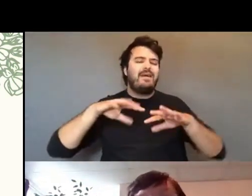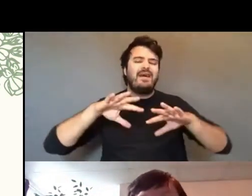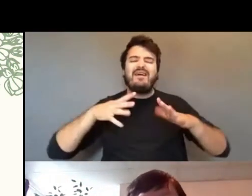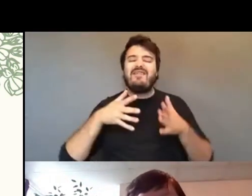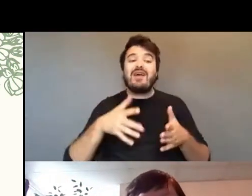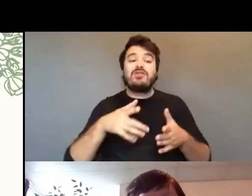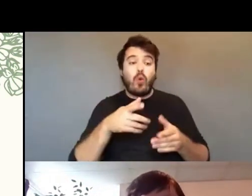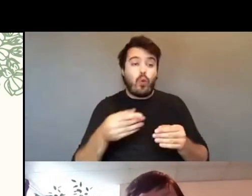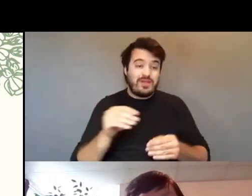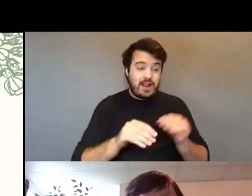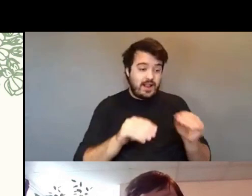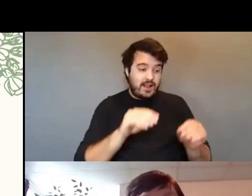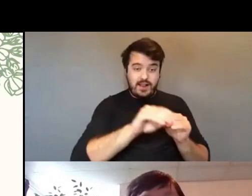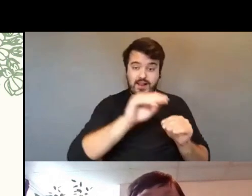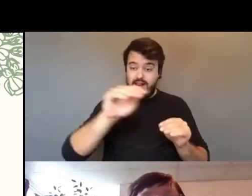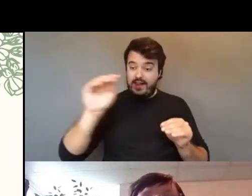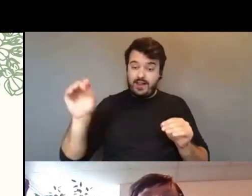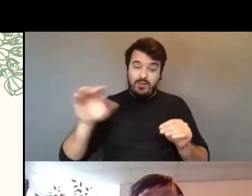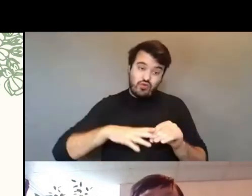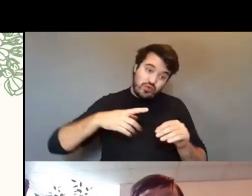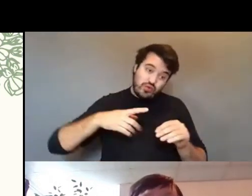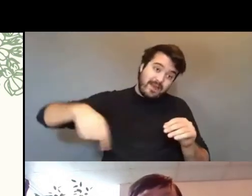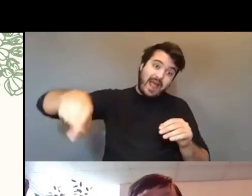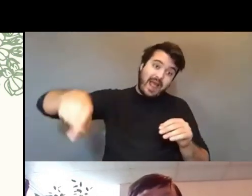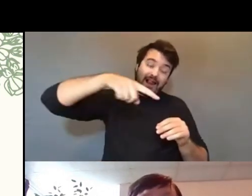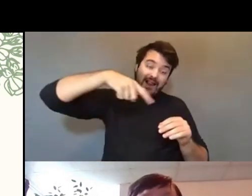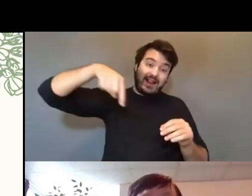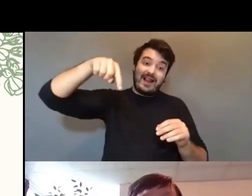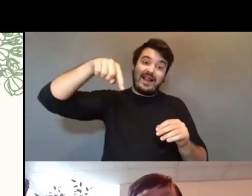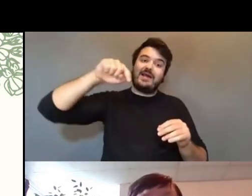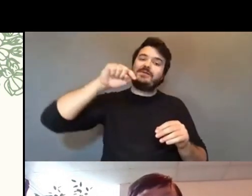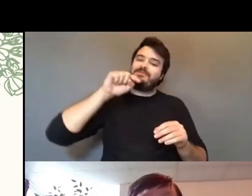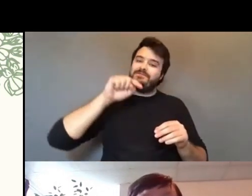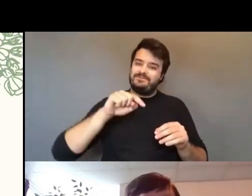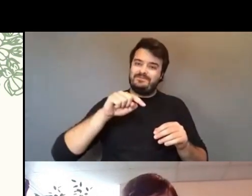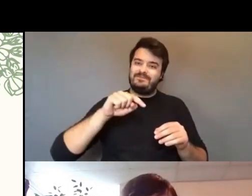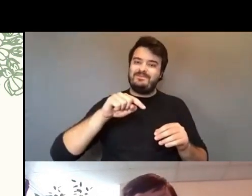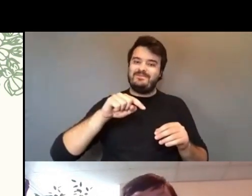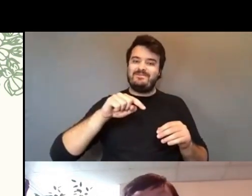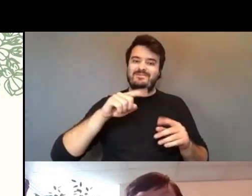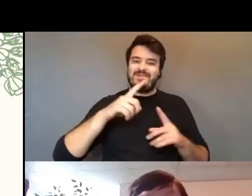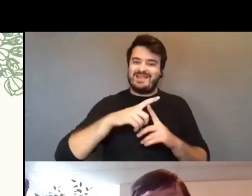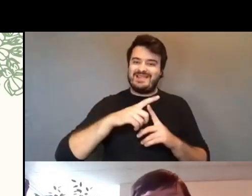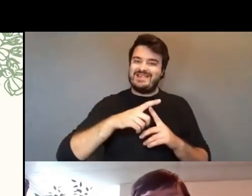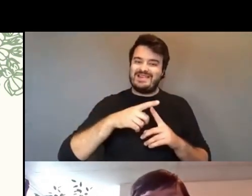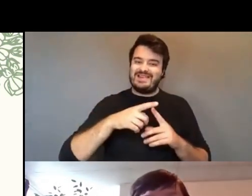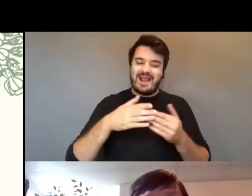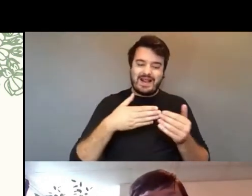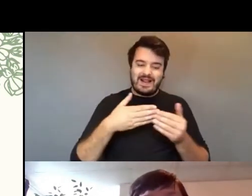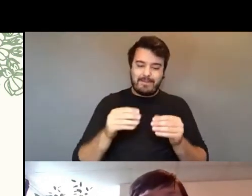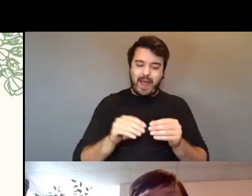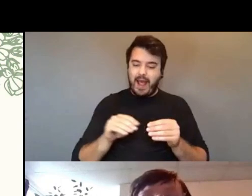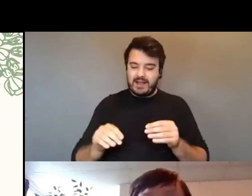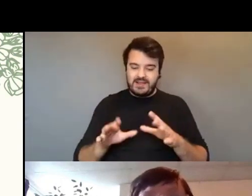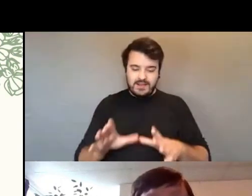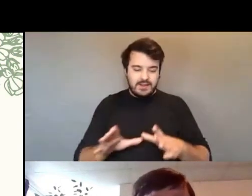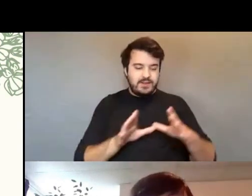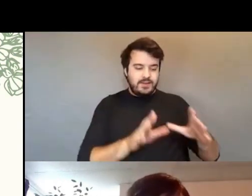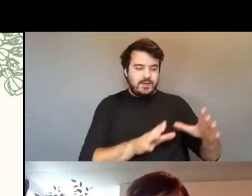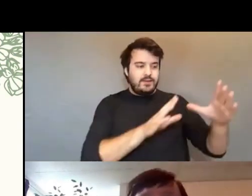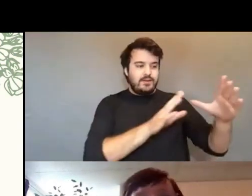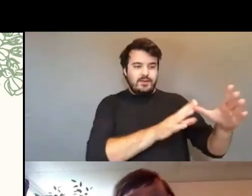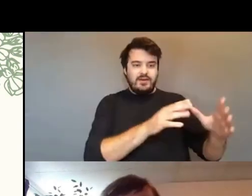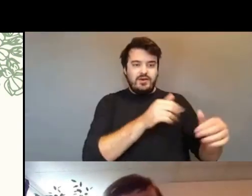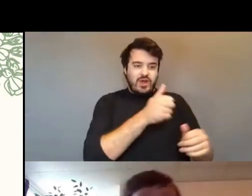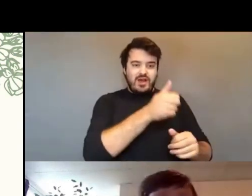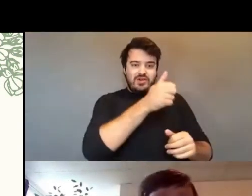herbes sont installées dans la spirale, les espaces, les places où on va